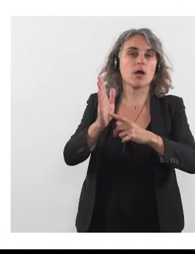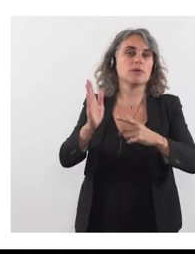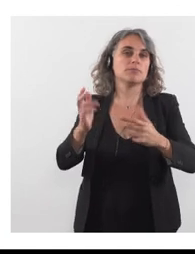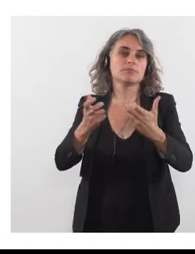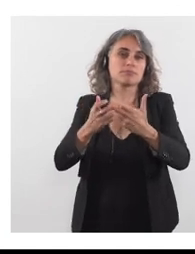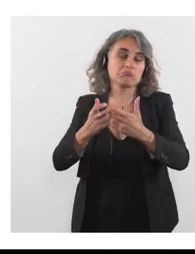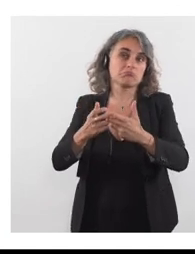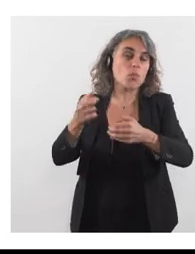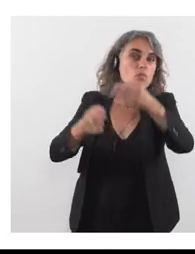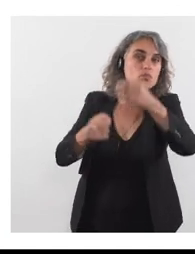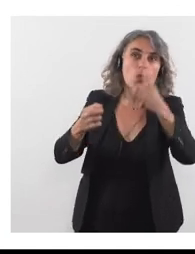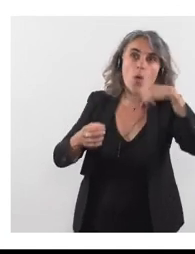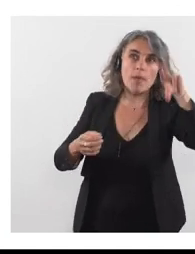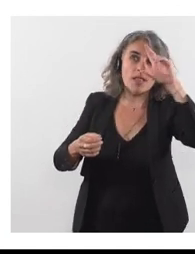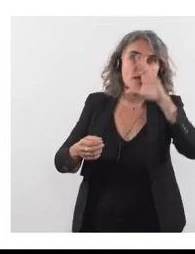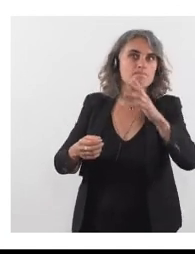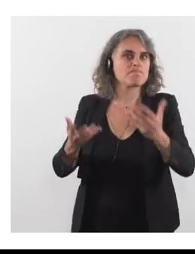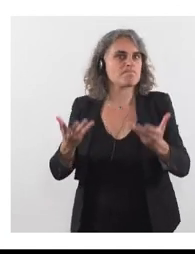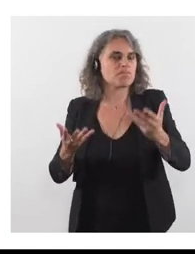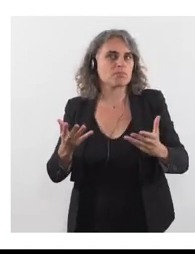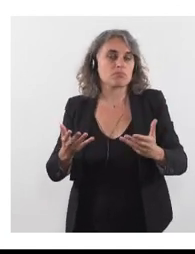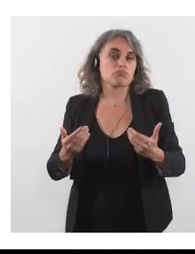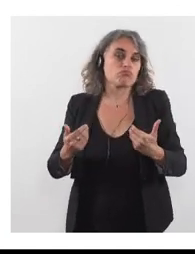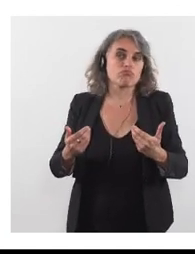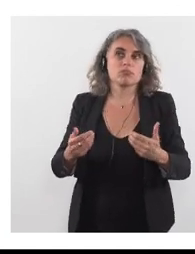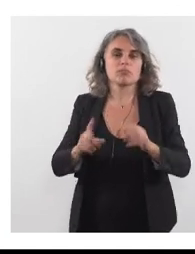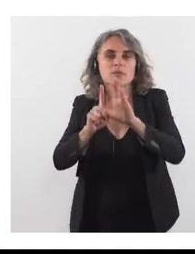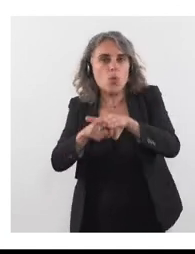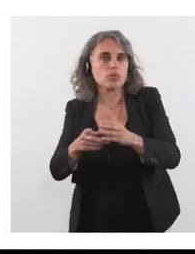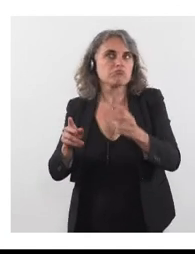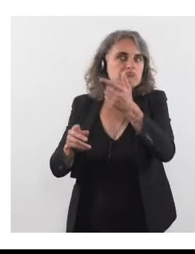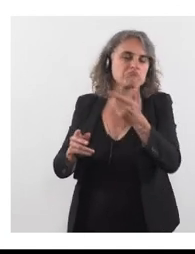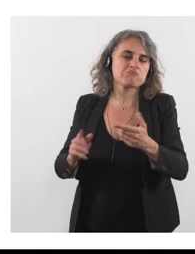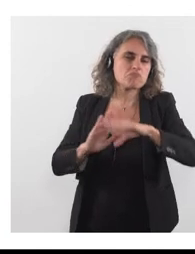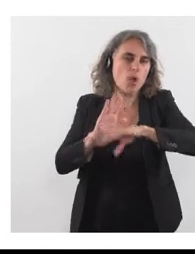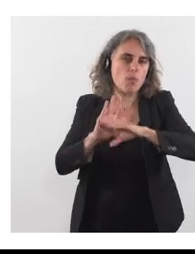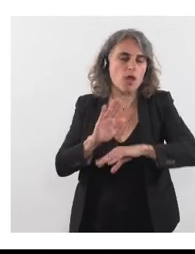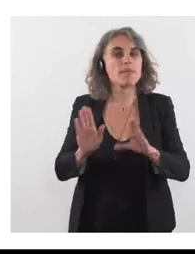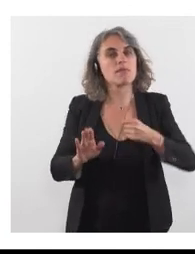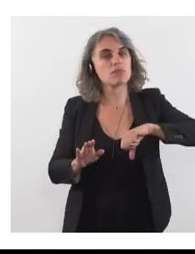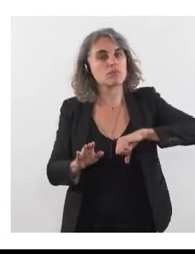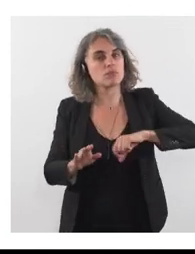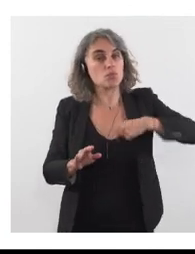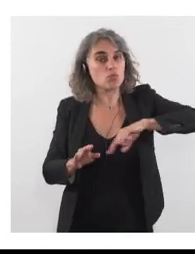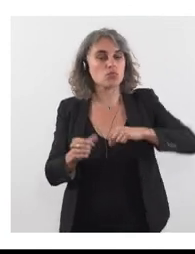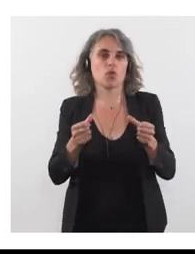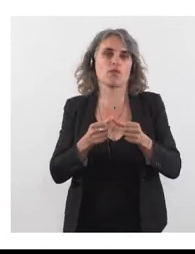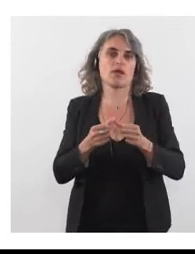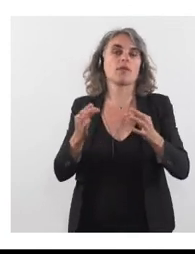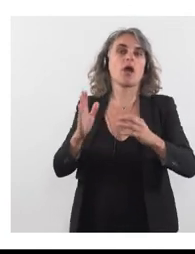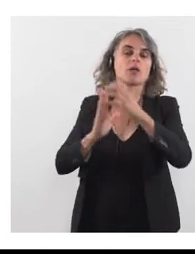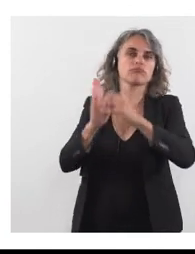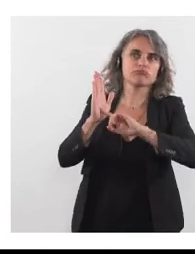qui est la jurisprudence de la Cour européenne, qui est moins directement nécessairement discrimination. Par contre, ce que nous faisons, c'est dans l'exécution des